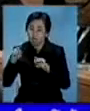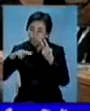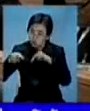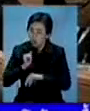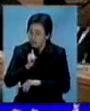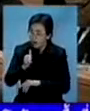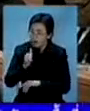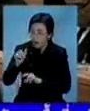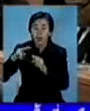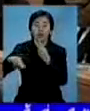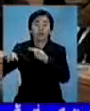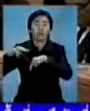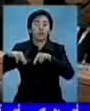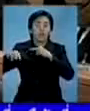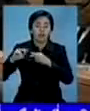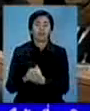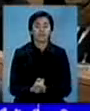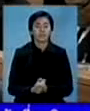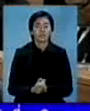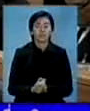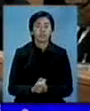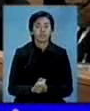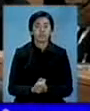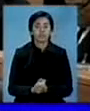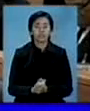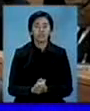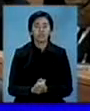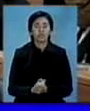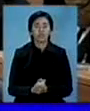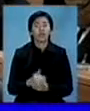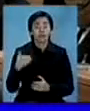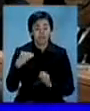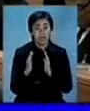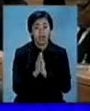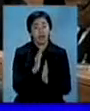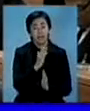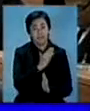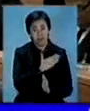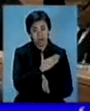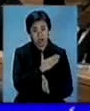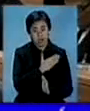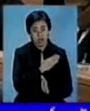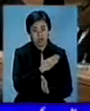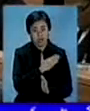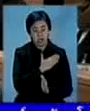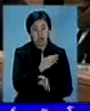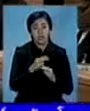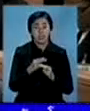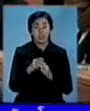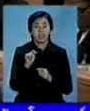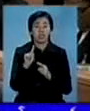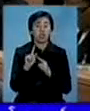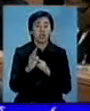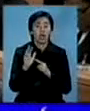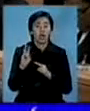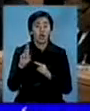านก็ให้ท่านเจ้าคุณพระราชพิพัฒนาธรหรือเจ้าคุณถาวร